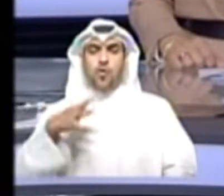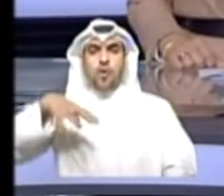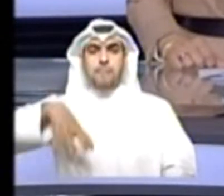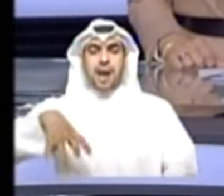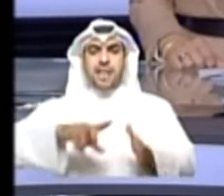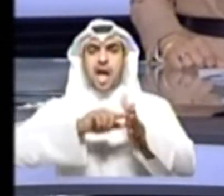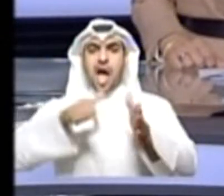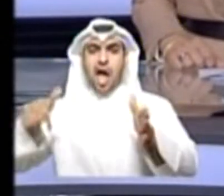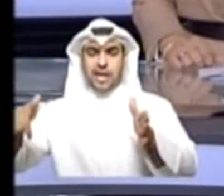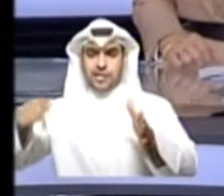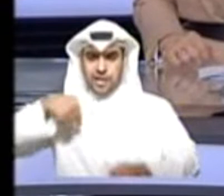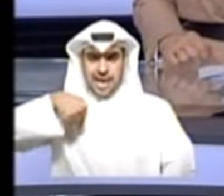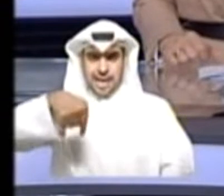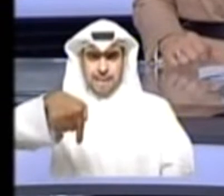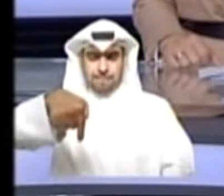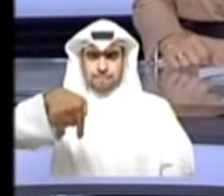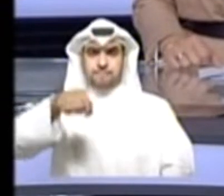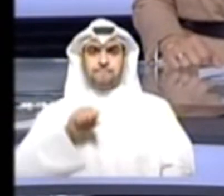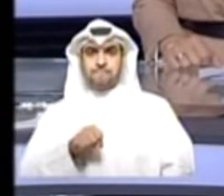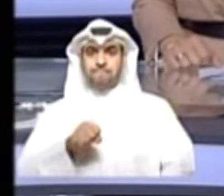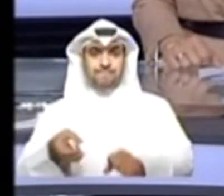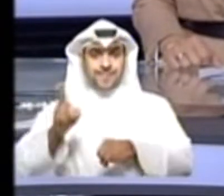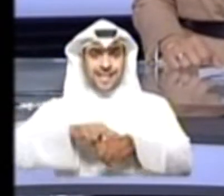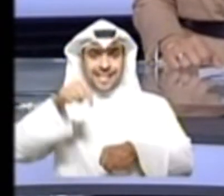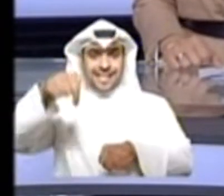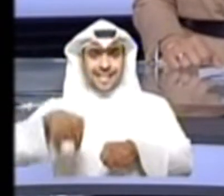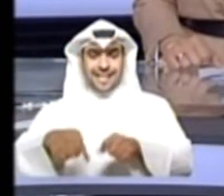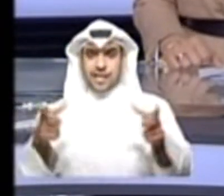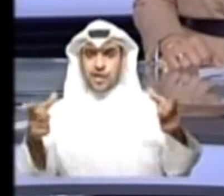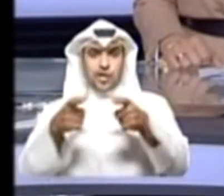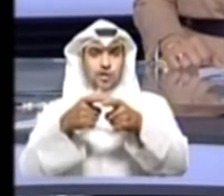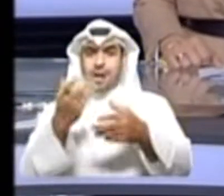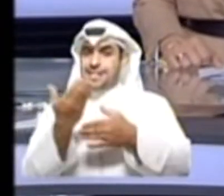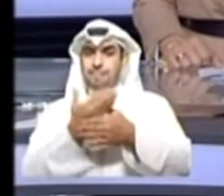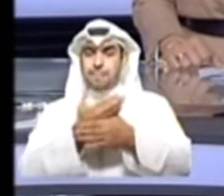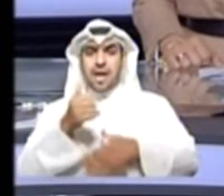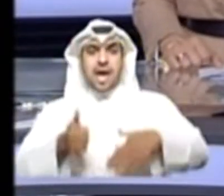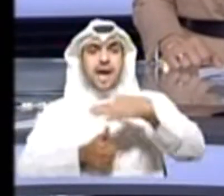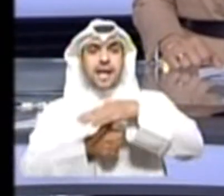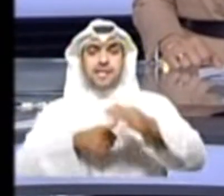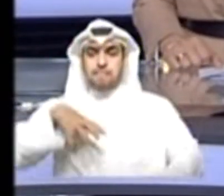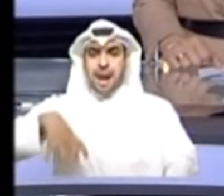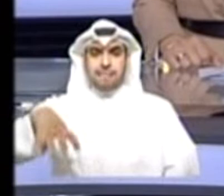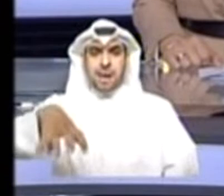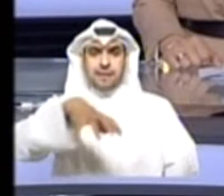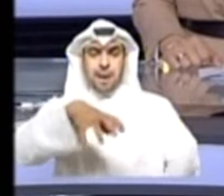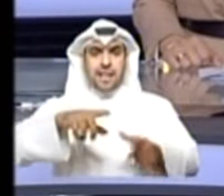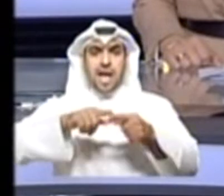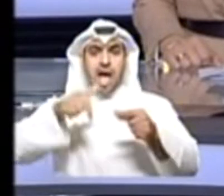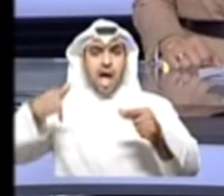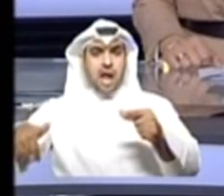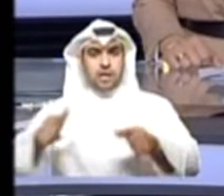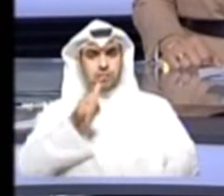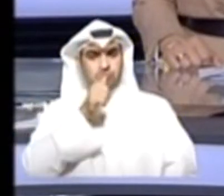المقبلة. وتأتي هذه الفعاليات ترجمة لتوصيات أصحاب الجلالة والفخامة والسمو قادة دول مجلس التعاون